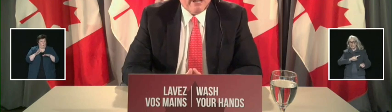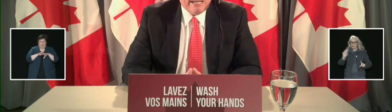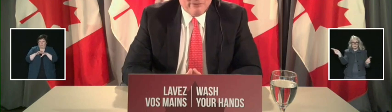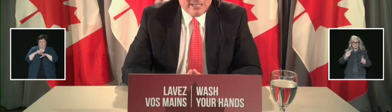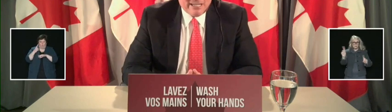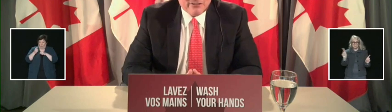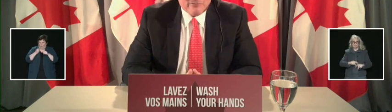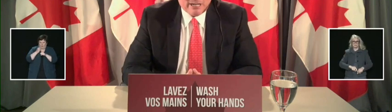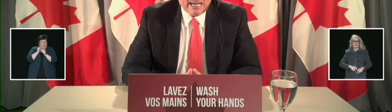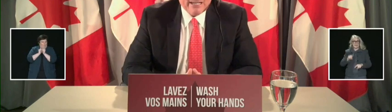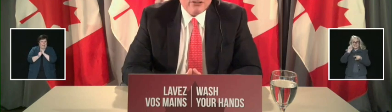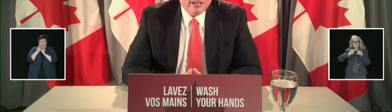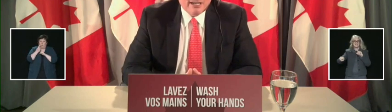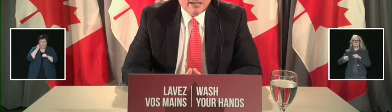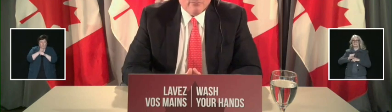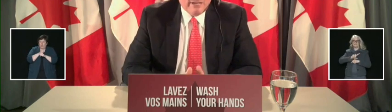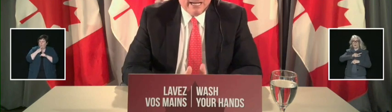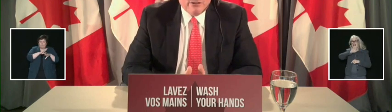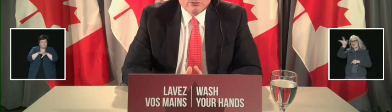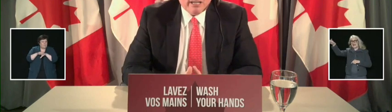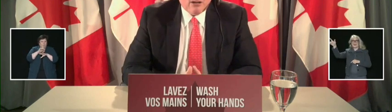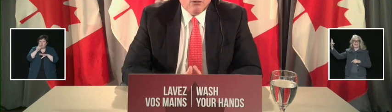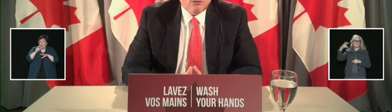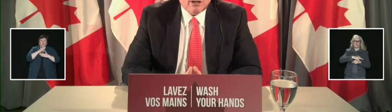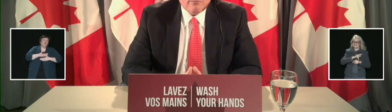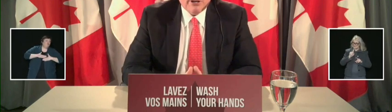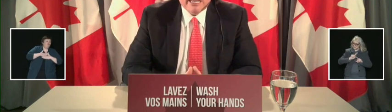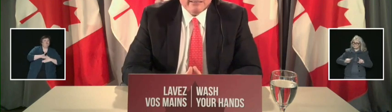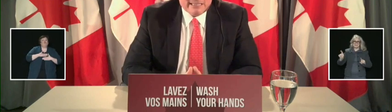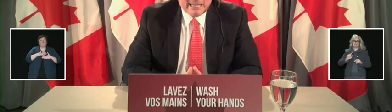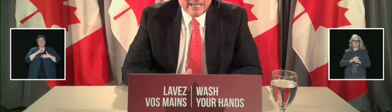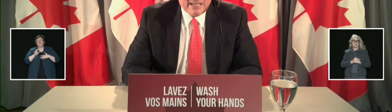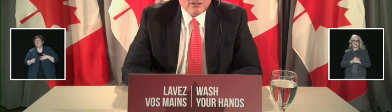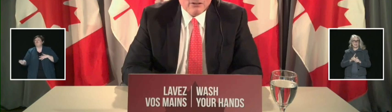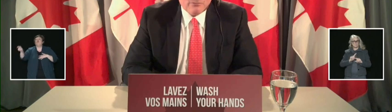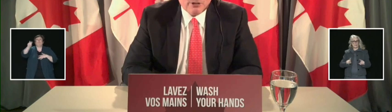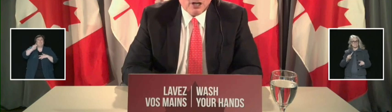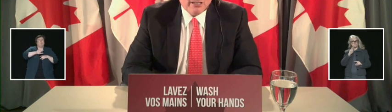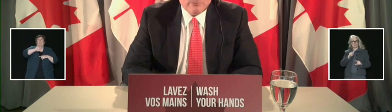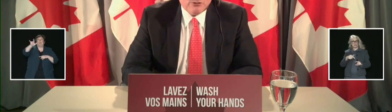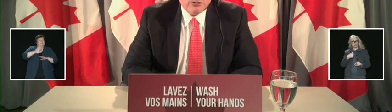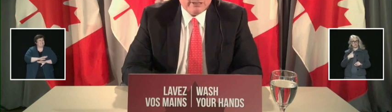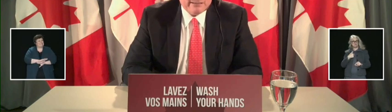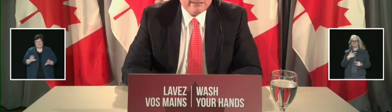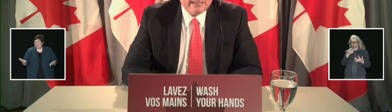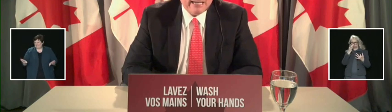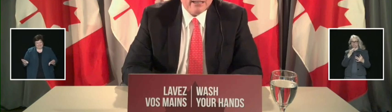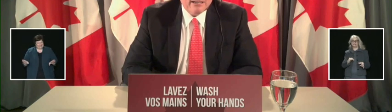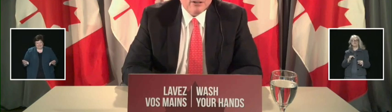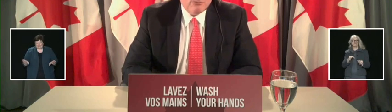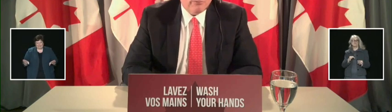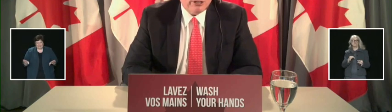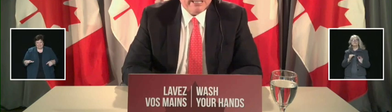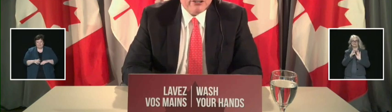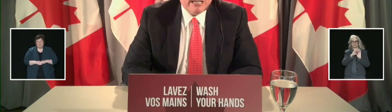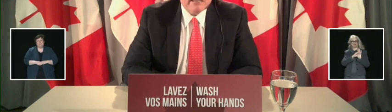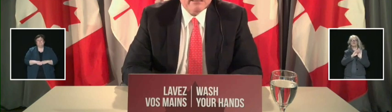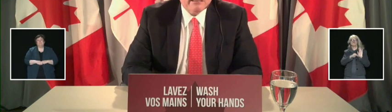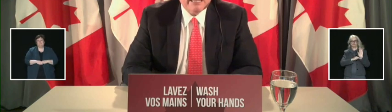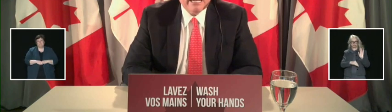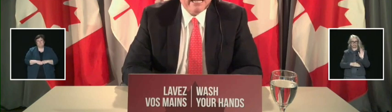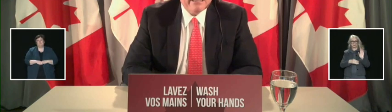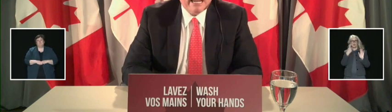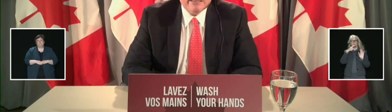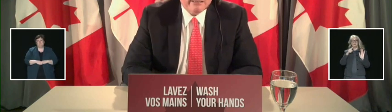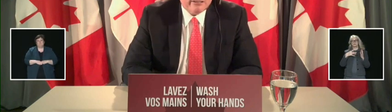devront éviter ces voyages, mais nous n'allons pas hésiter de prendre les mesures nécessaires pour protéger